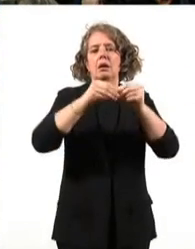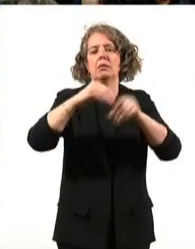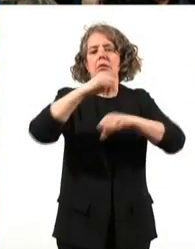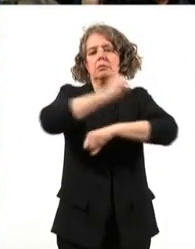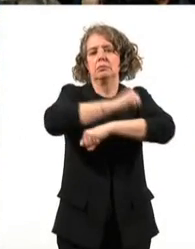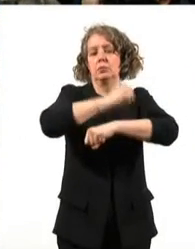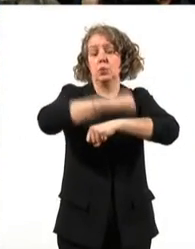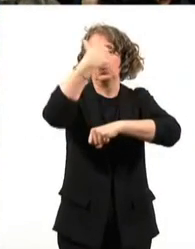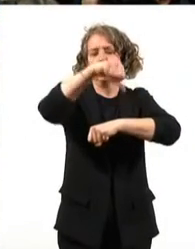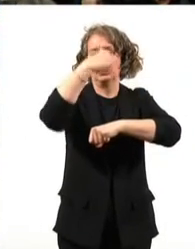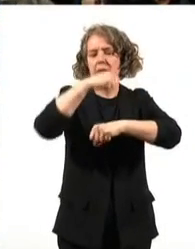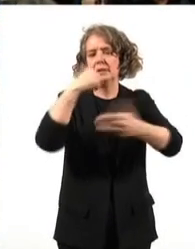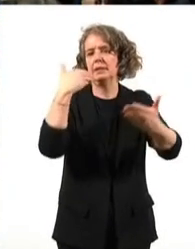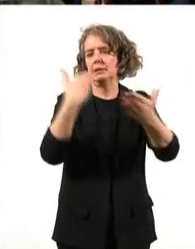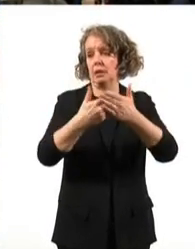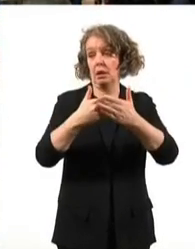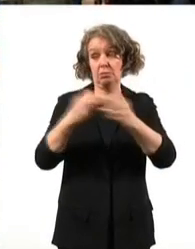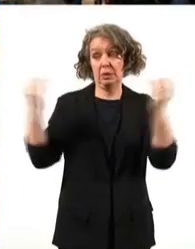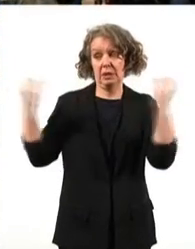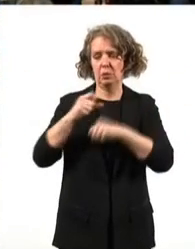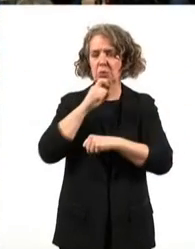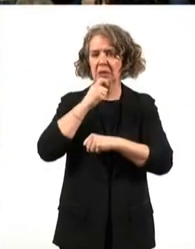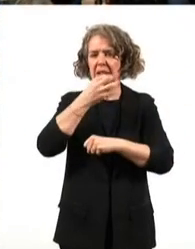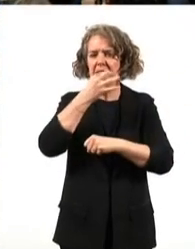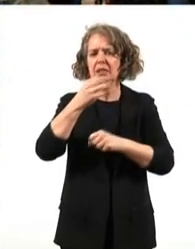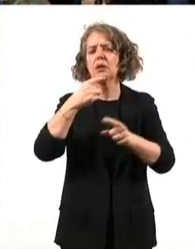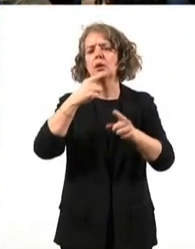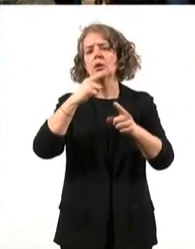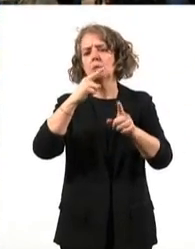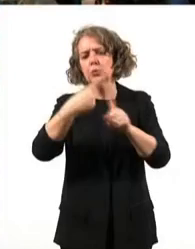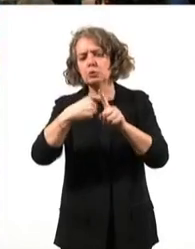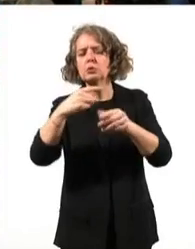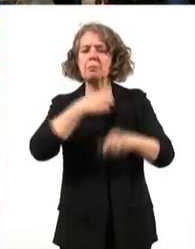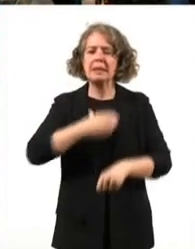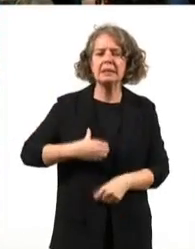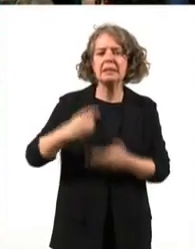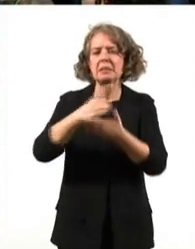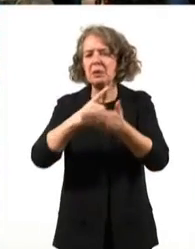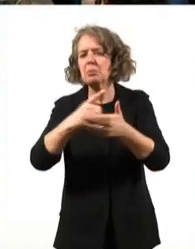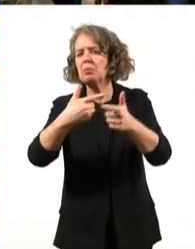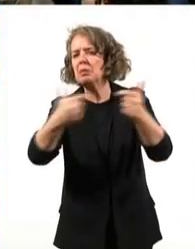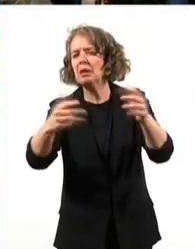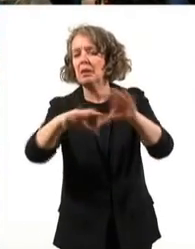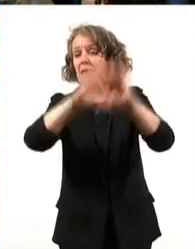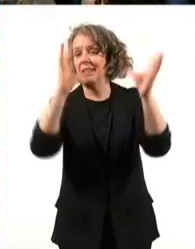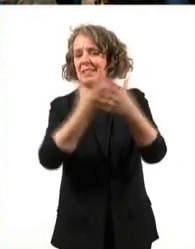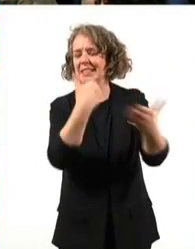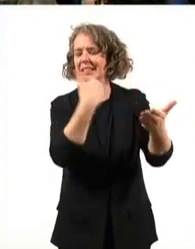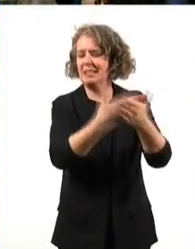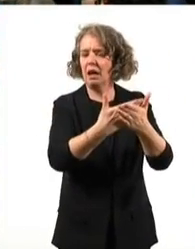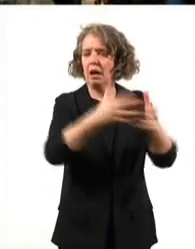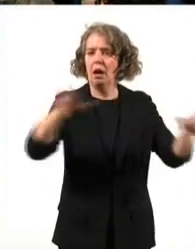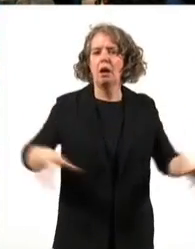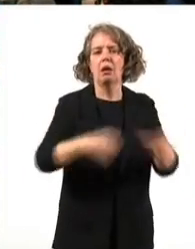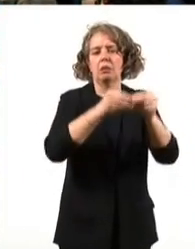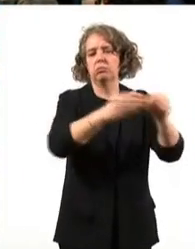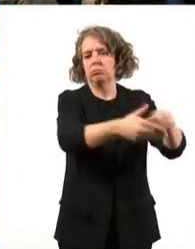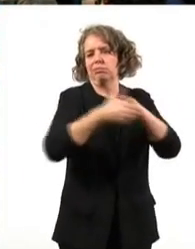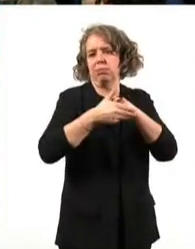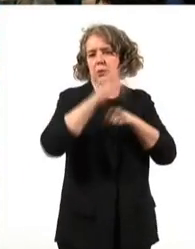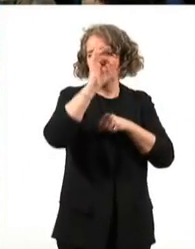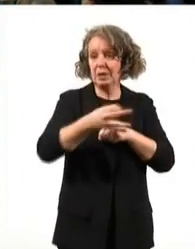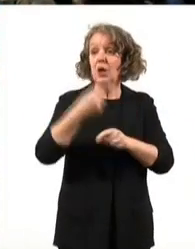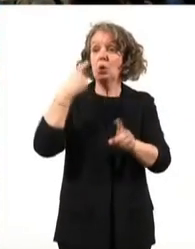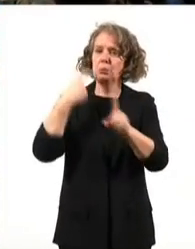rejoins ce qui a été dit, avec les collectivités, avec tout ce qui est sur le territoire, et puis d'accès unique aussi en ligne, sur lequel on facilite et on